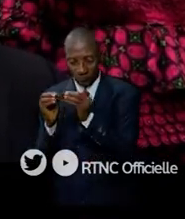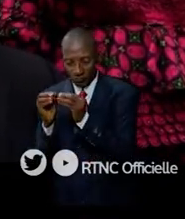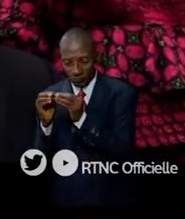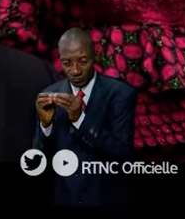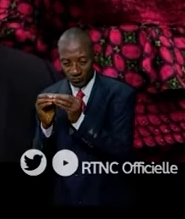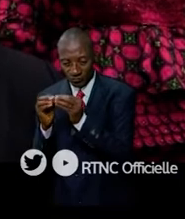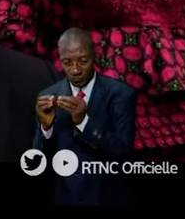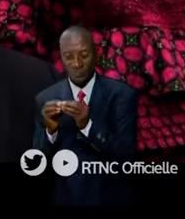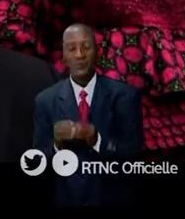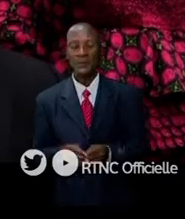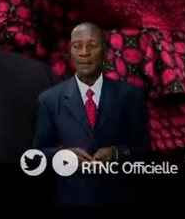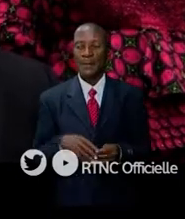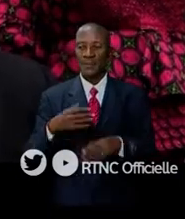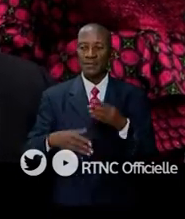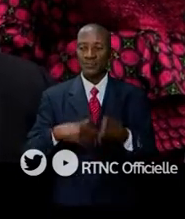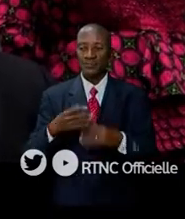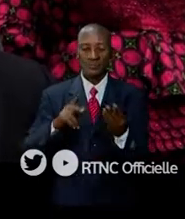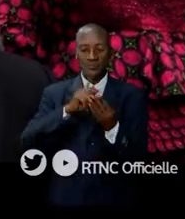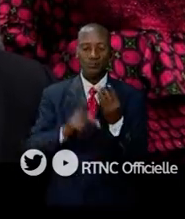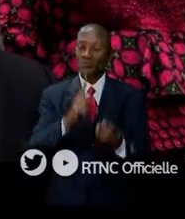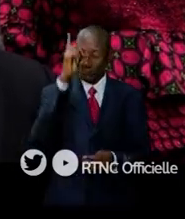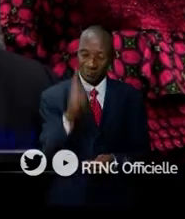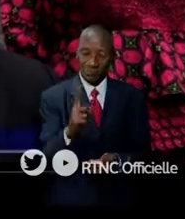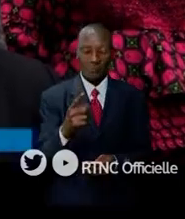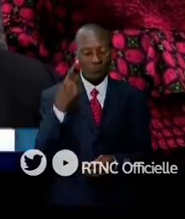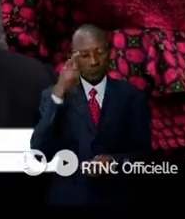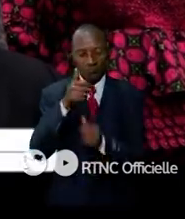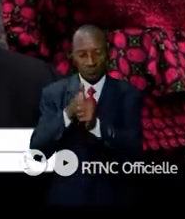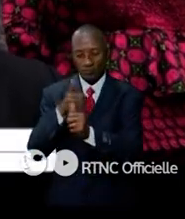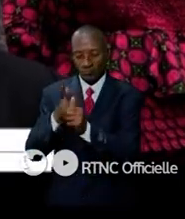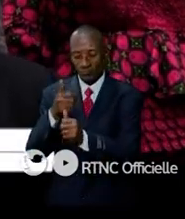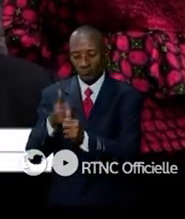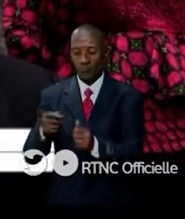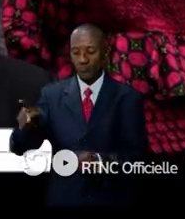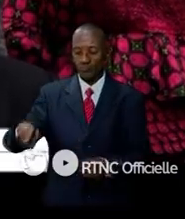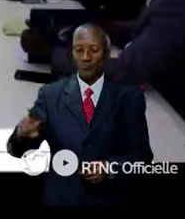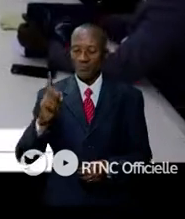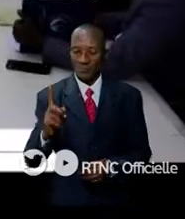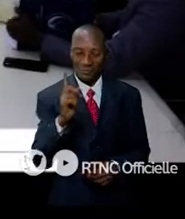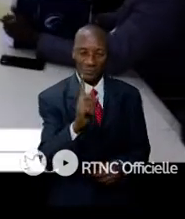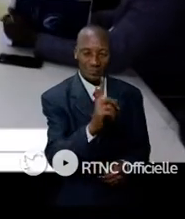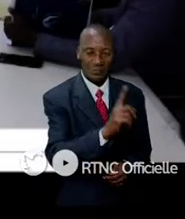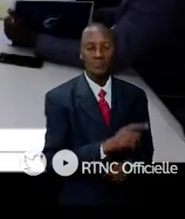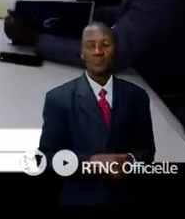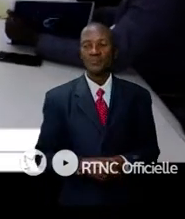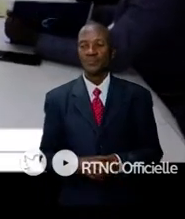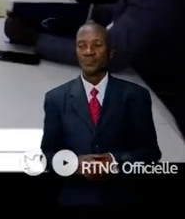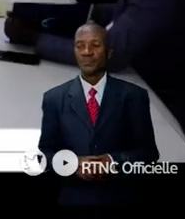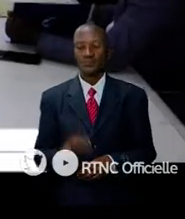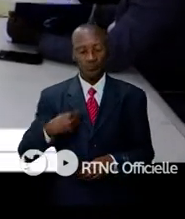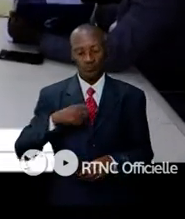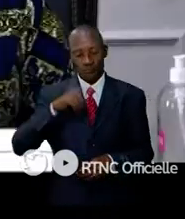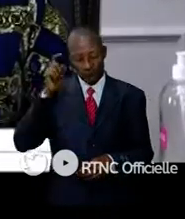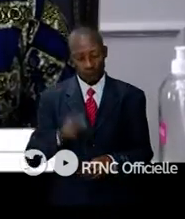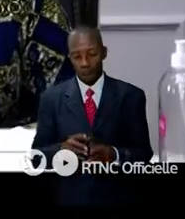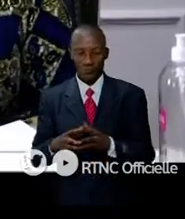seulement un seul projet par province. Et dans un seul domaine aussi, ça nécessite que nous soyons ensemble